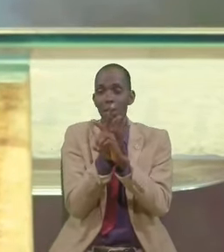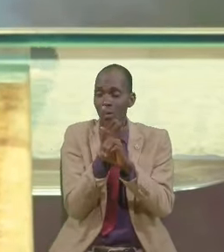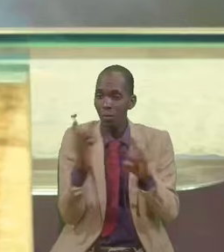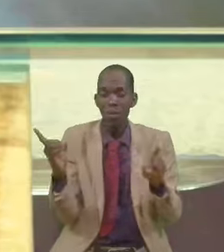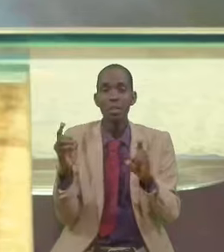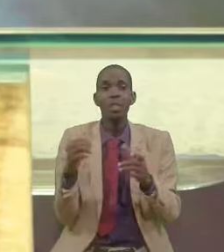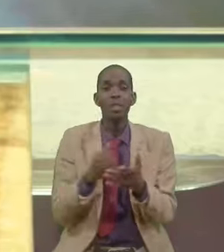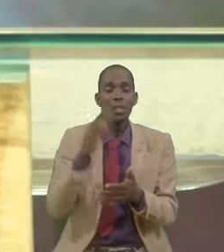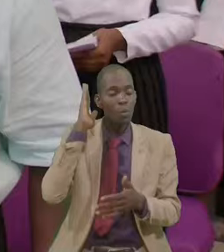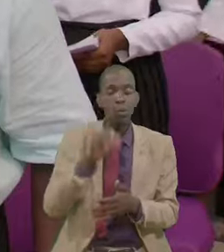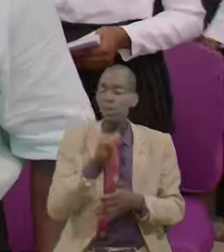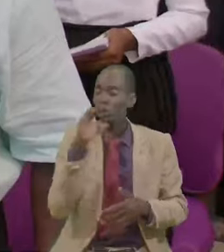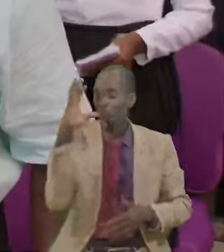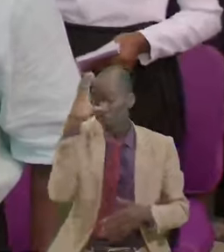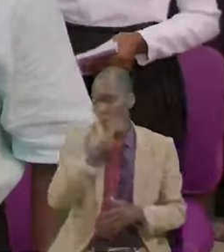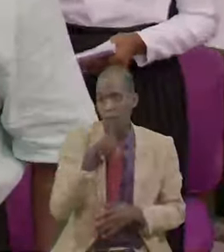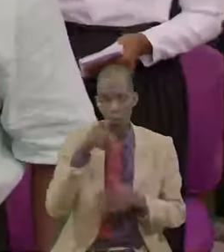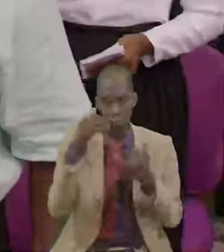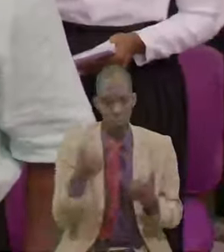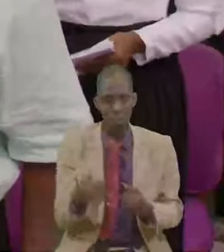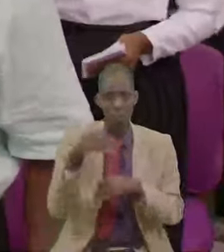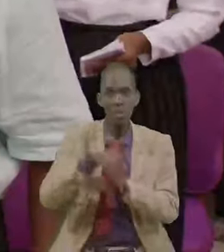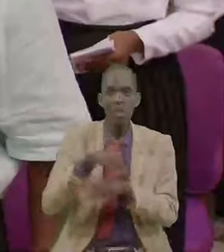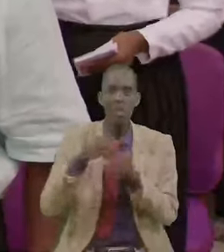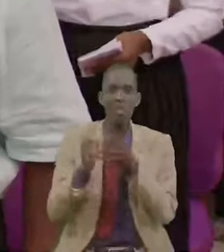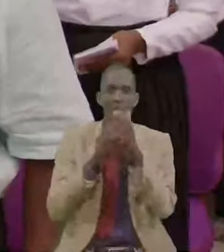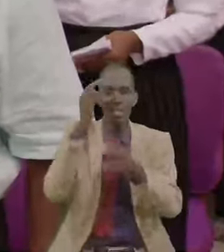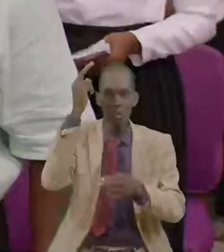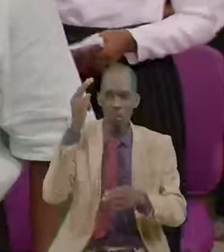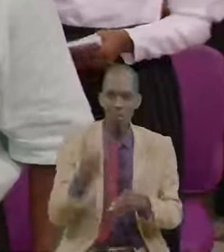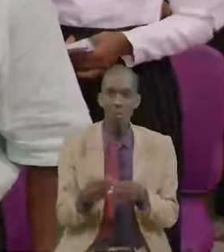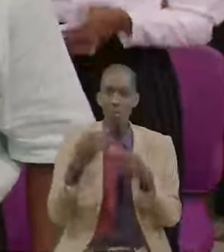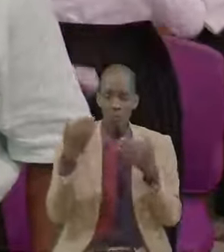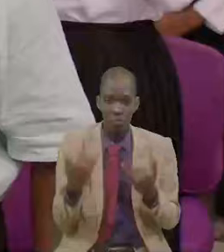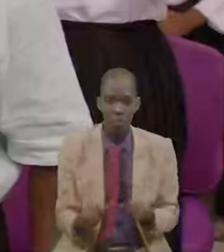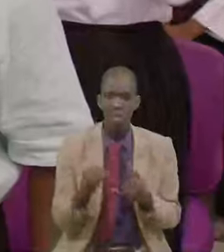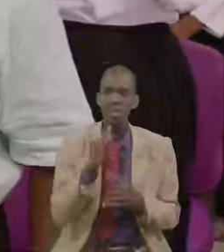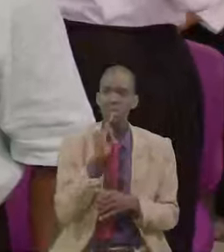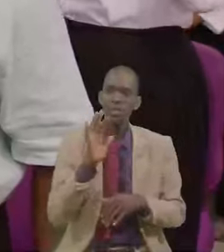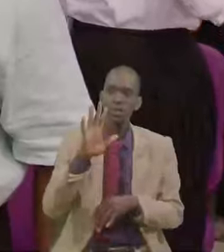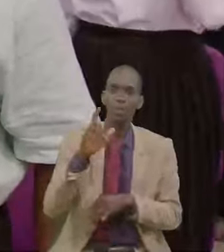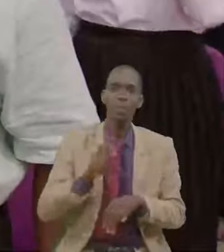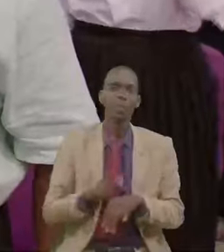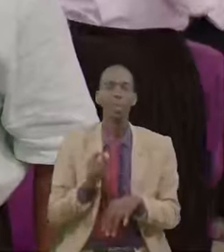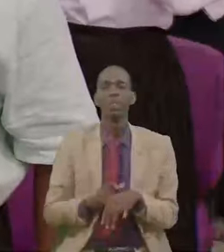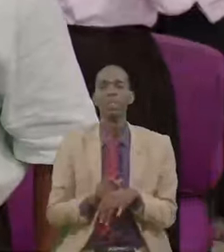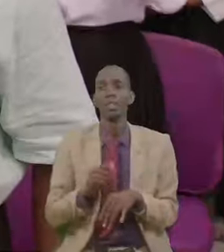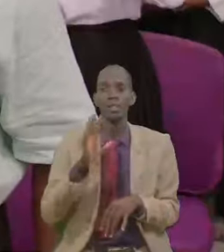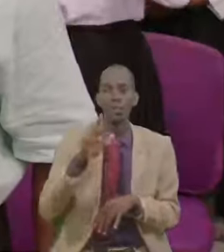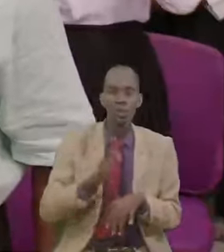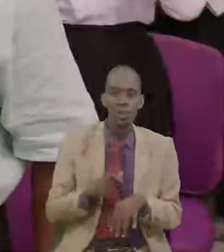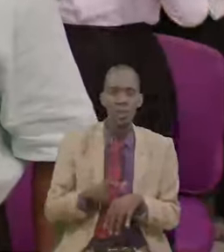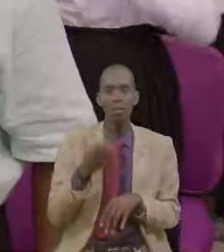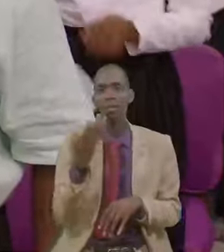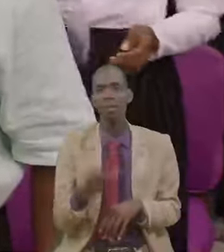délivrance. Cela ne va pas vous dépasser. Voici le moment. Voici votre moment. Le moment de sa